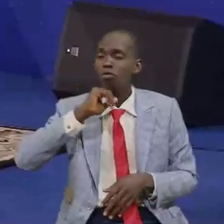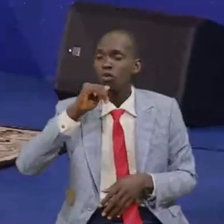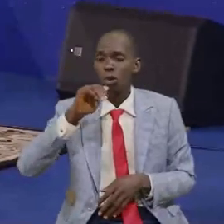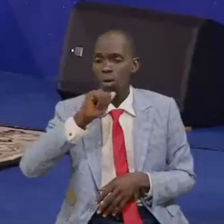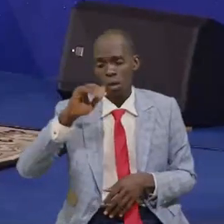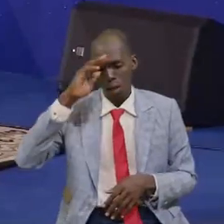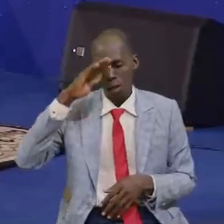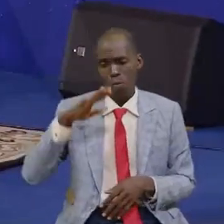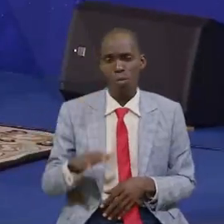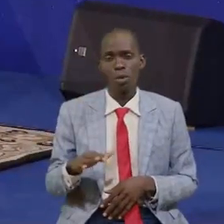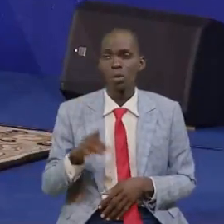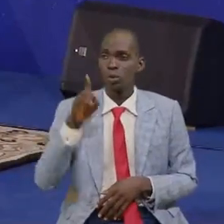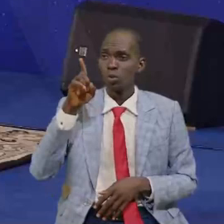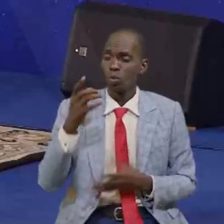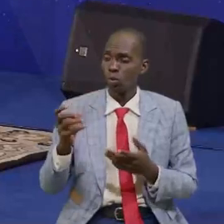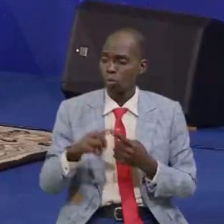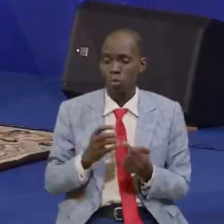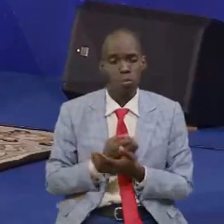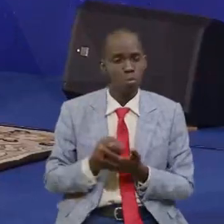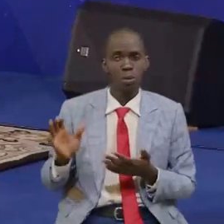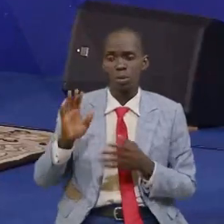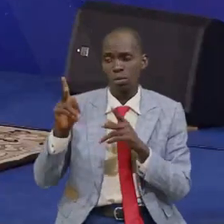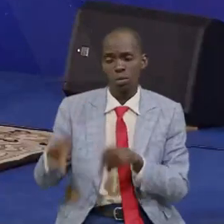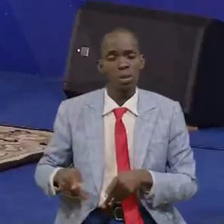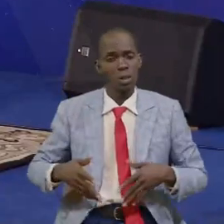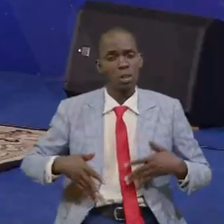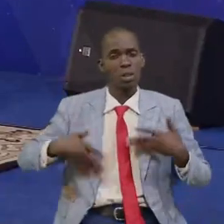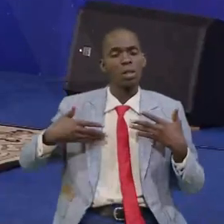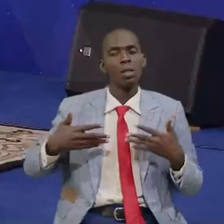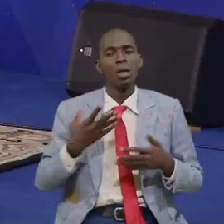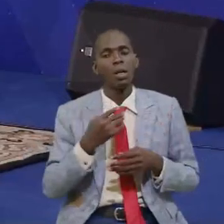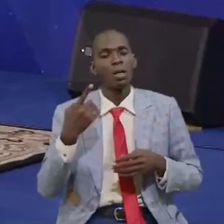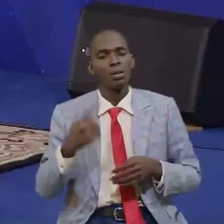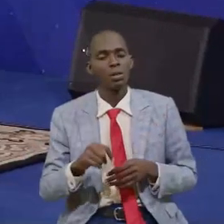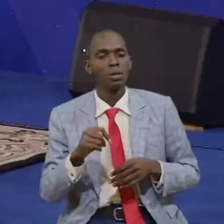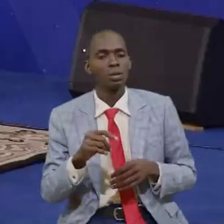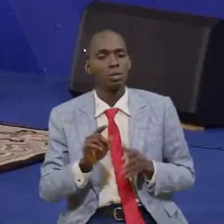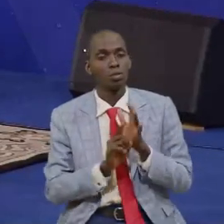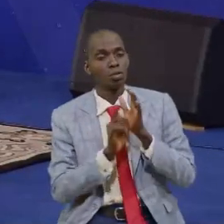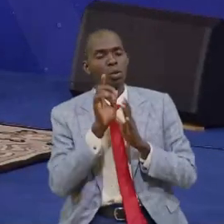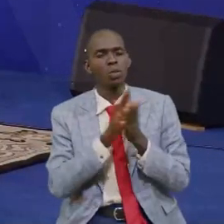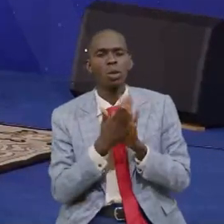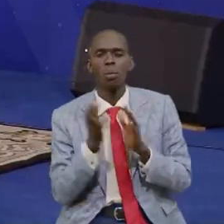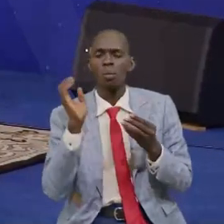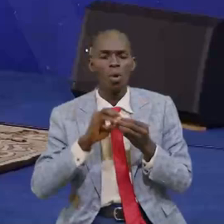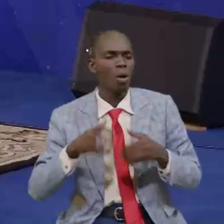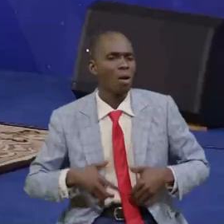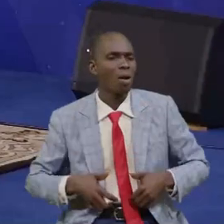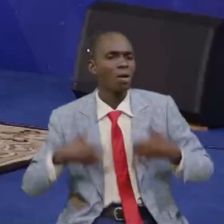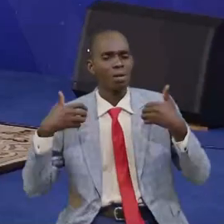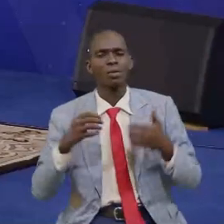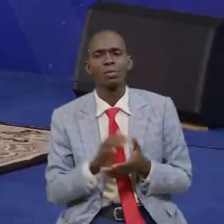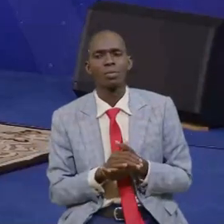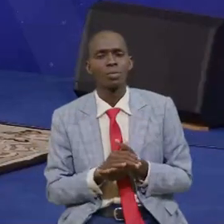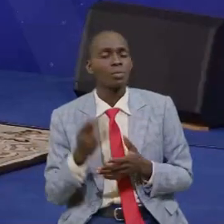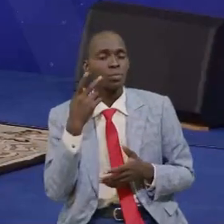garçon-là. Vous voulez gaspiller sa vie? Il était devenu furieux. Ouais, ces gens-là qui